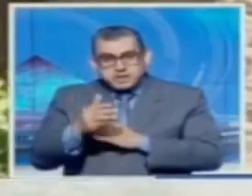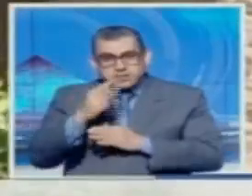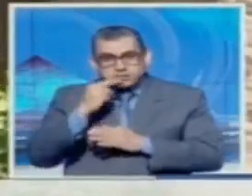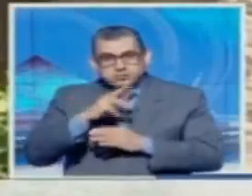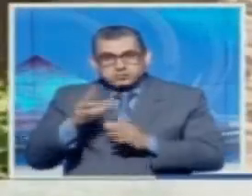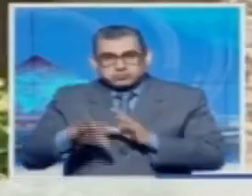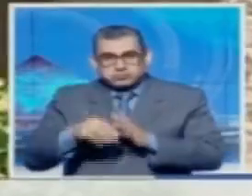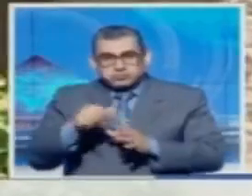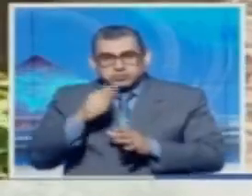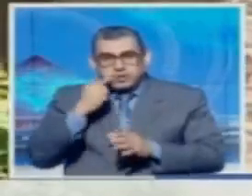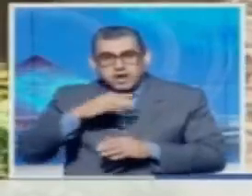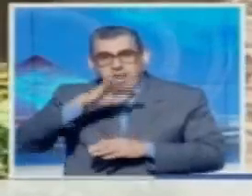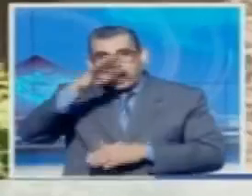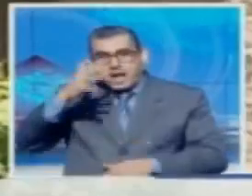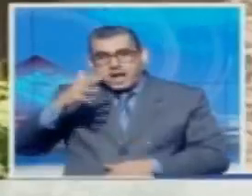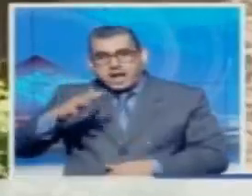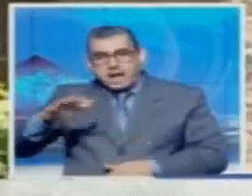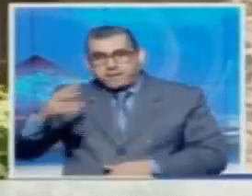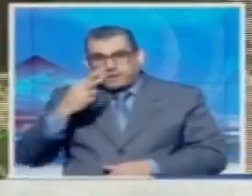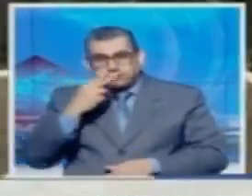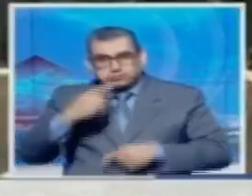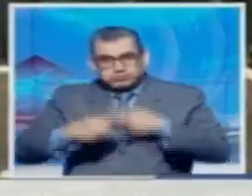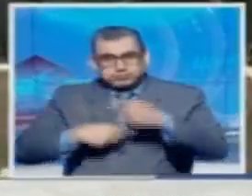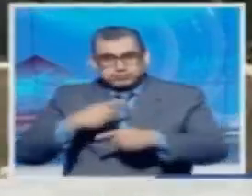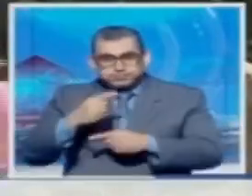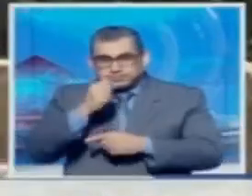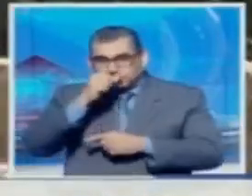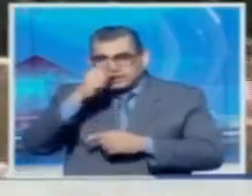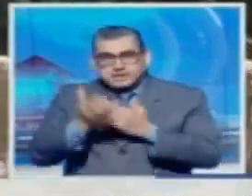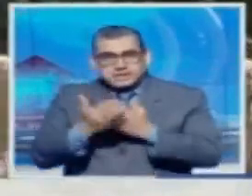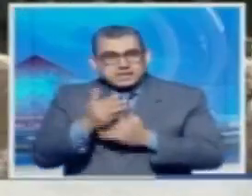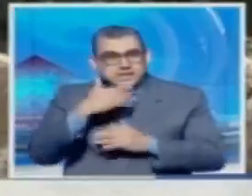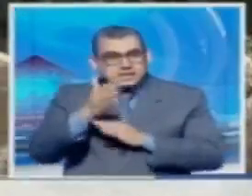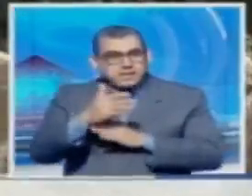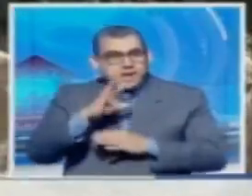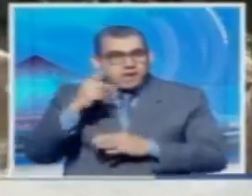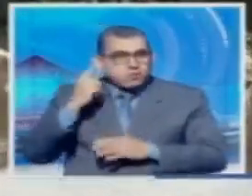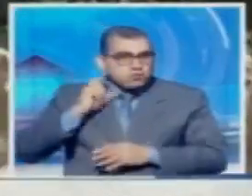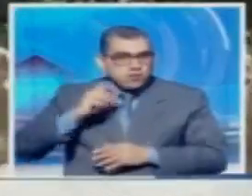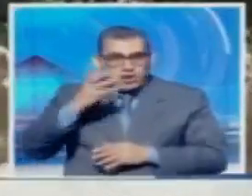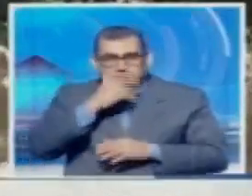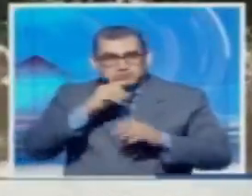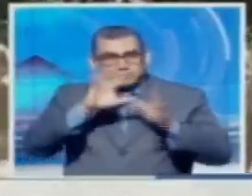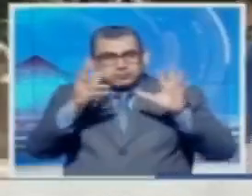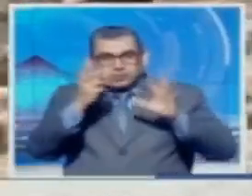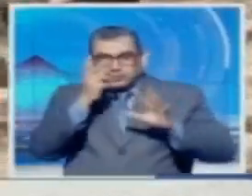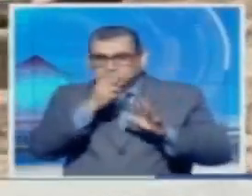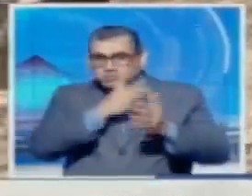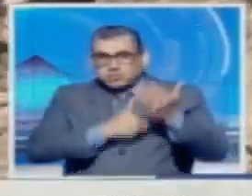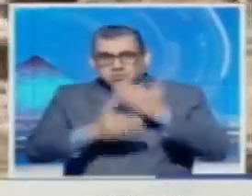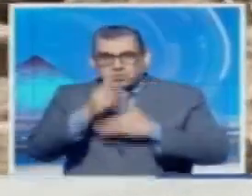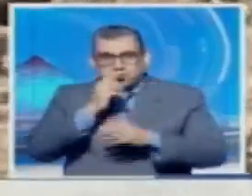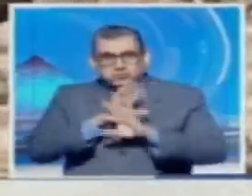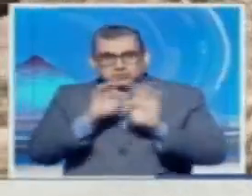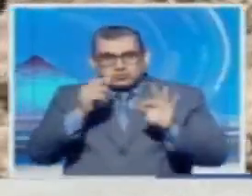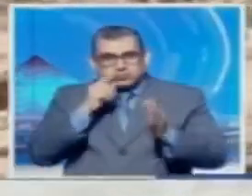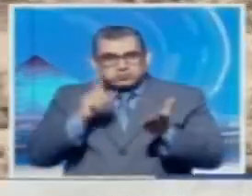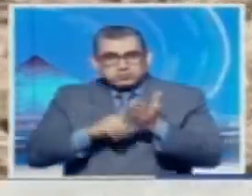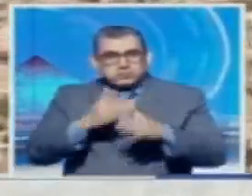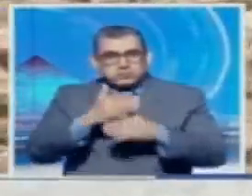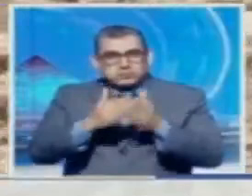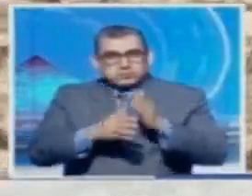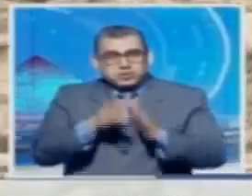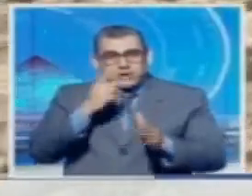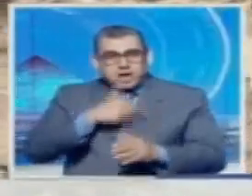يعني. الجبلاية التي تتوسط حديقة الأسماك هي أبرز مكونات ومفردات الحديقة، والتي تم إنشاؤها